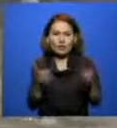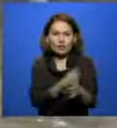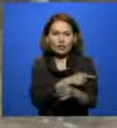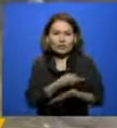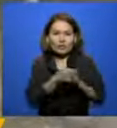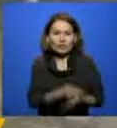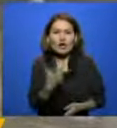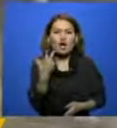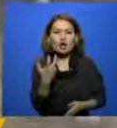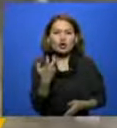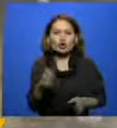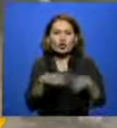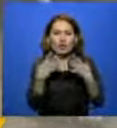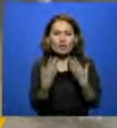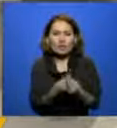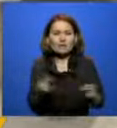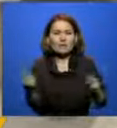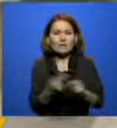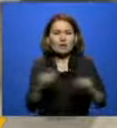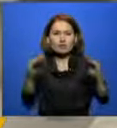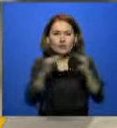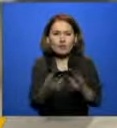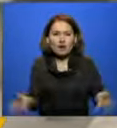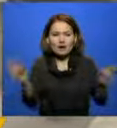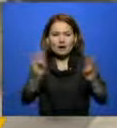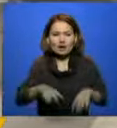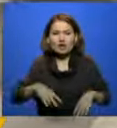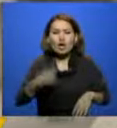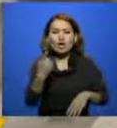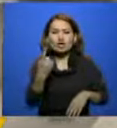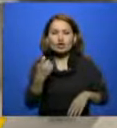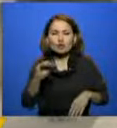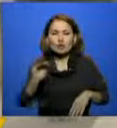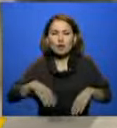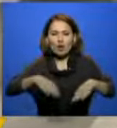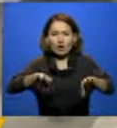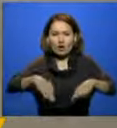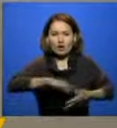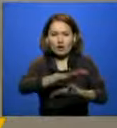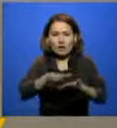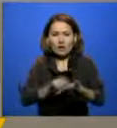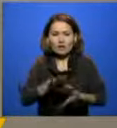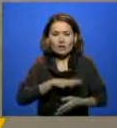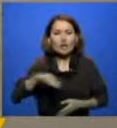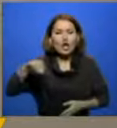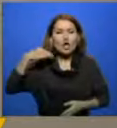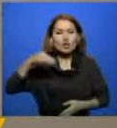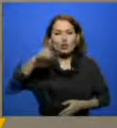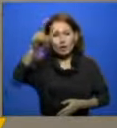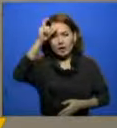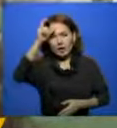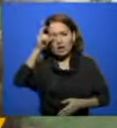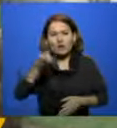провинциясындағы 300 отбасы баспанасыз қалып, 100-ден астам көліктің тасталғаны шыққан. Осыған орай Түркия әуе жолдары компаниясы ішкі